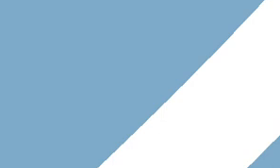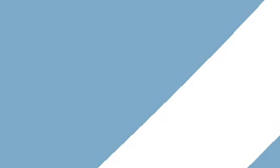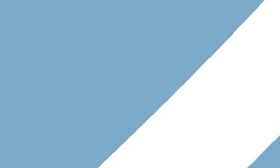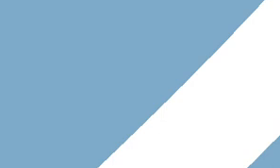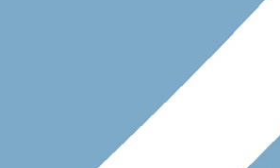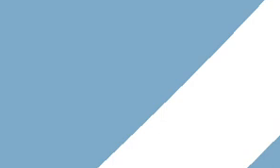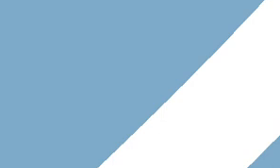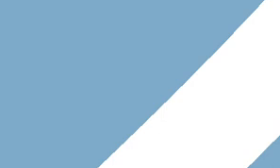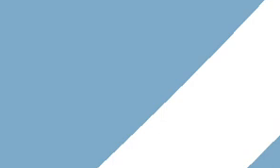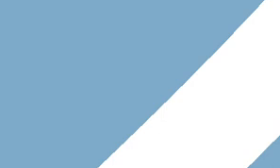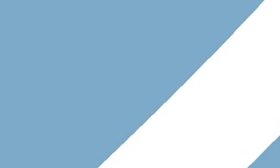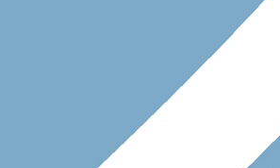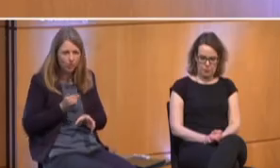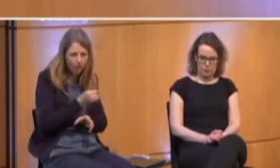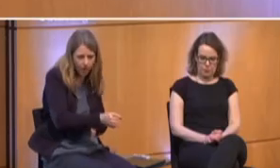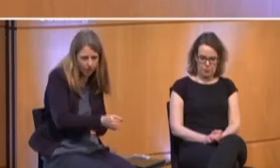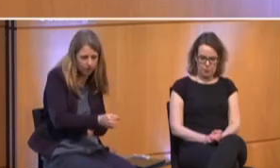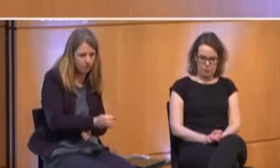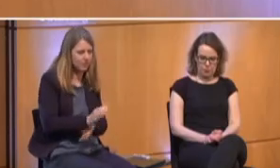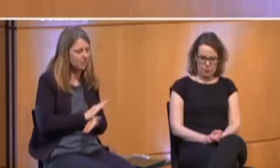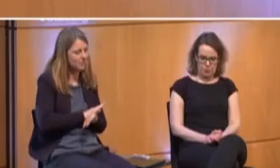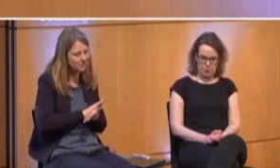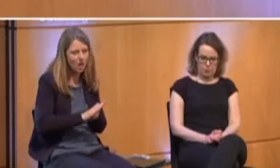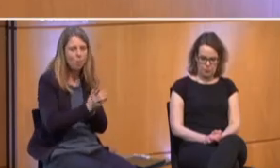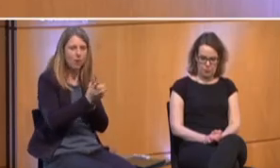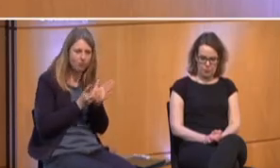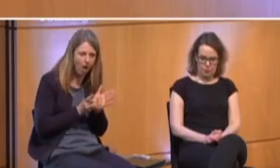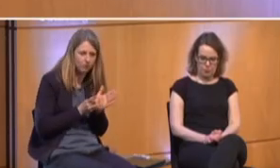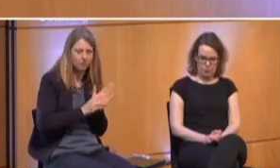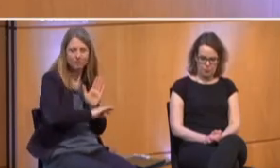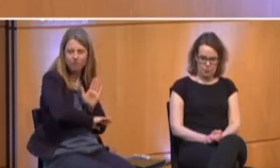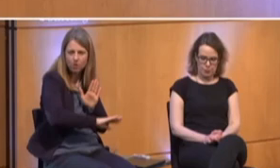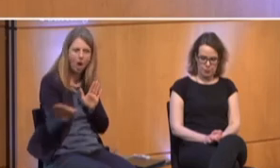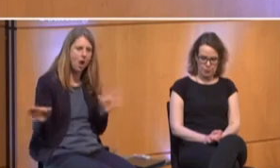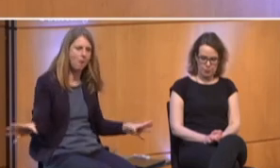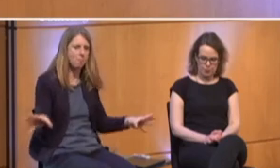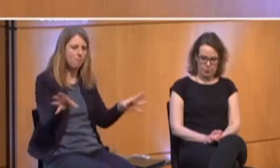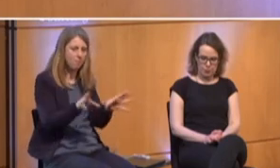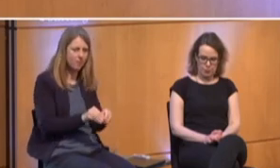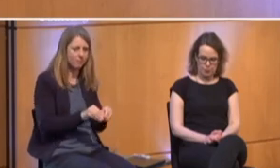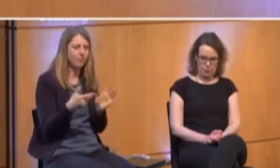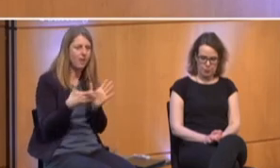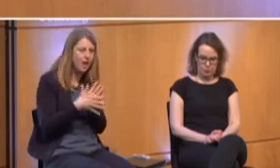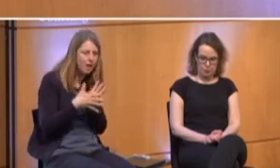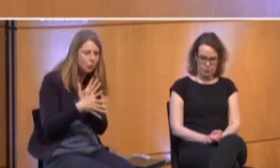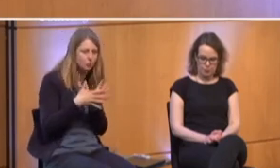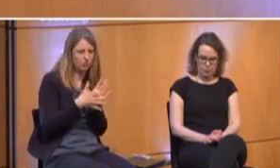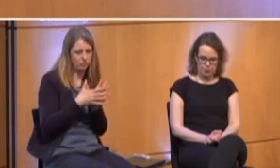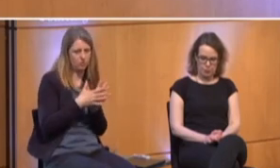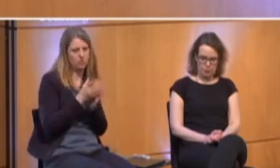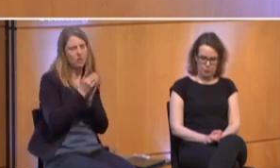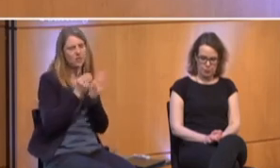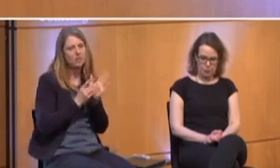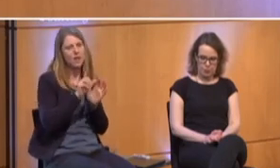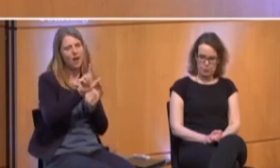Also, der erste Punkt ist tatsächlich konsequent, die Daten unseres Gesamtsystems zu erheben, zusammenzuführen in sogenannten Data